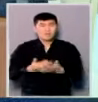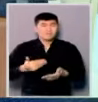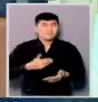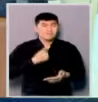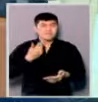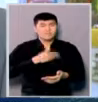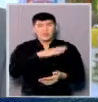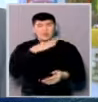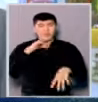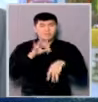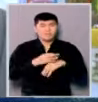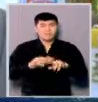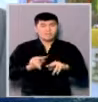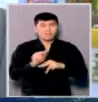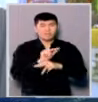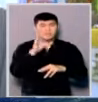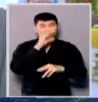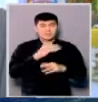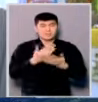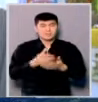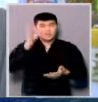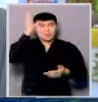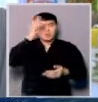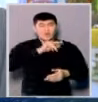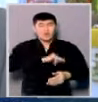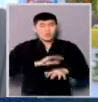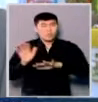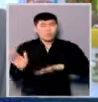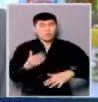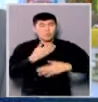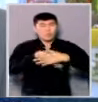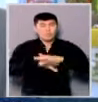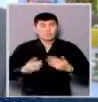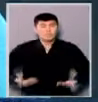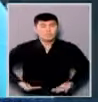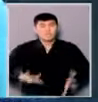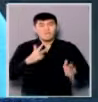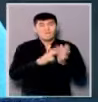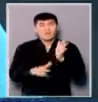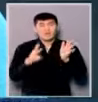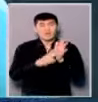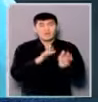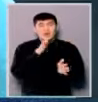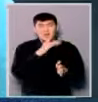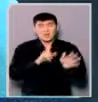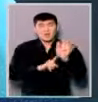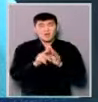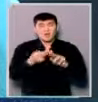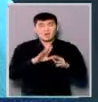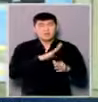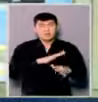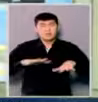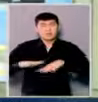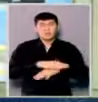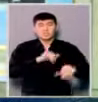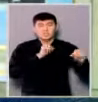лечебными для многих болезней. Вся деятельность ученого, который ушел из жизни в возрасте 88 лет, была направлена во благо населения,